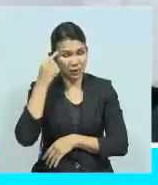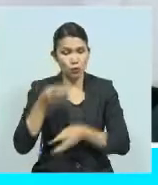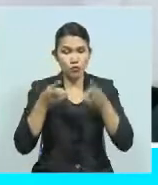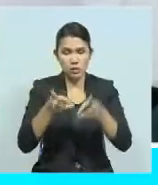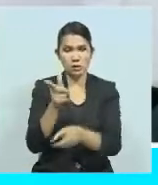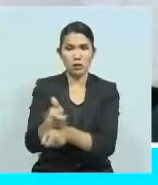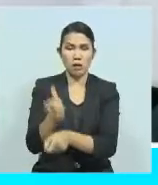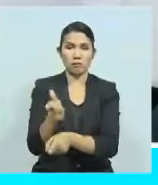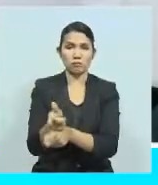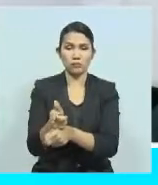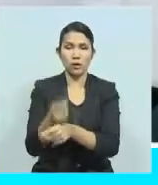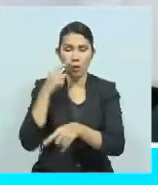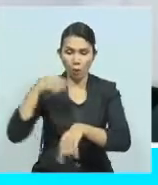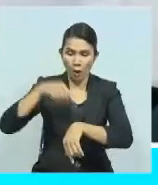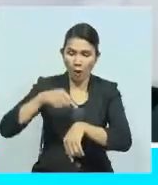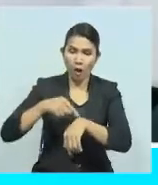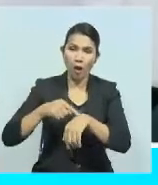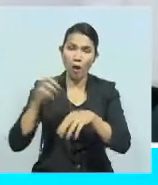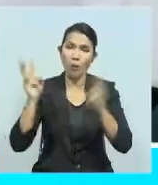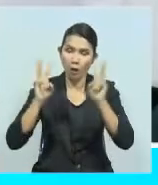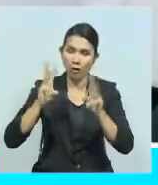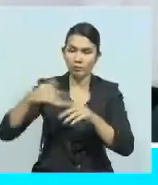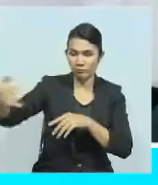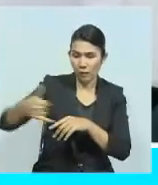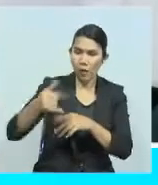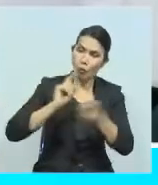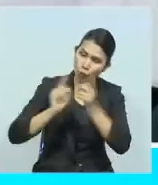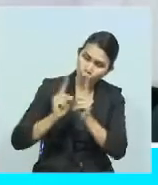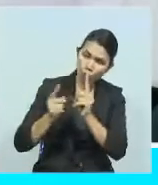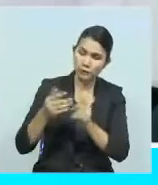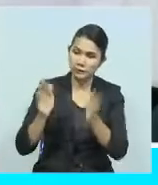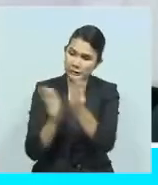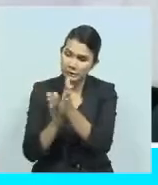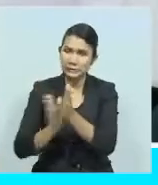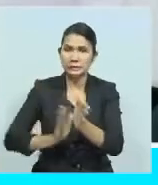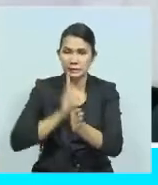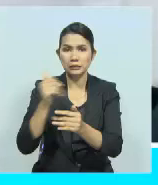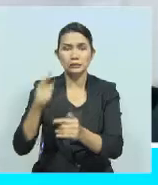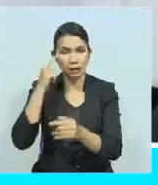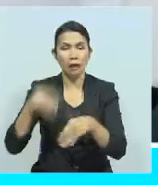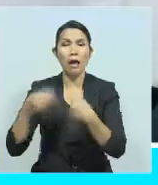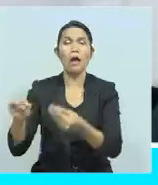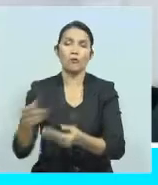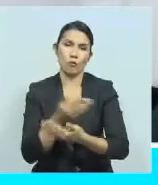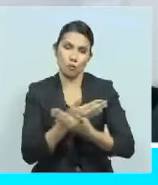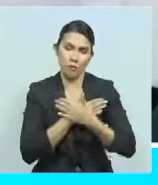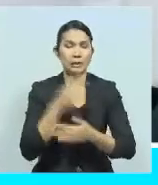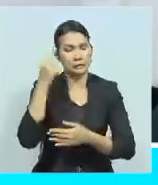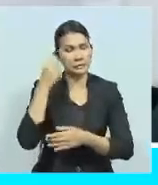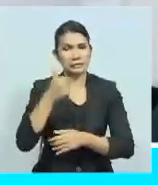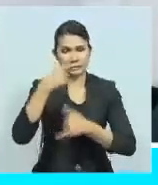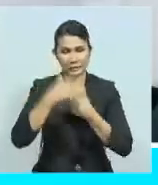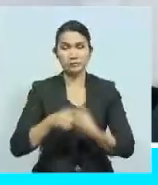ที่ให้เวลาต่อกันรับฟังกันให้เกียรติกันนะคะชื่นชมกันเนี่ยเป็นการเลี้ยงดูที่ทำให้เด็กมีความรับถือตัวเองที่ดีนะ